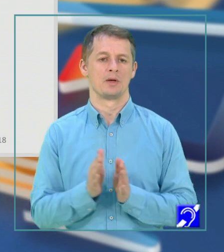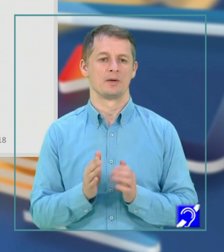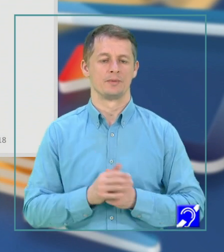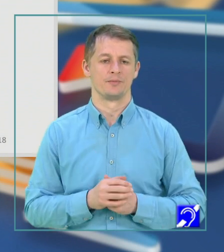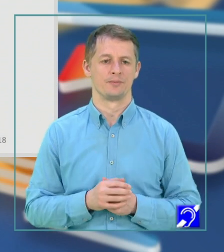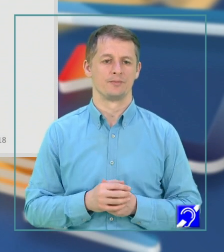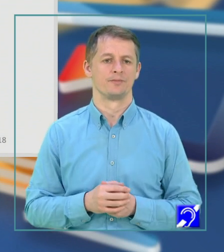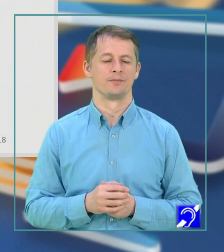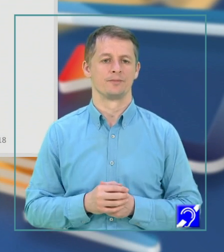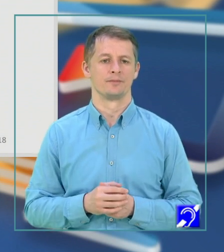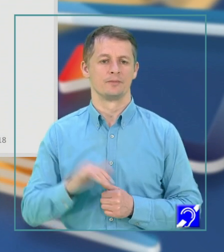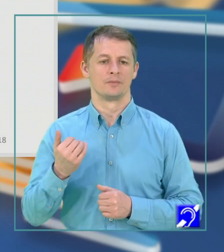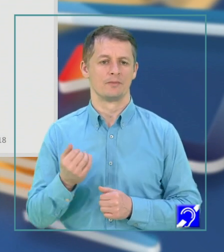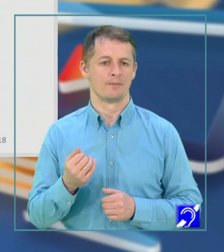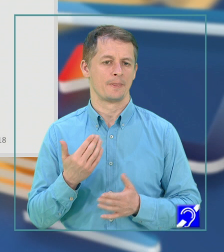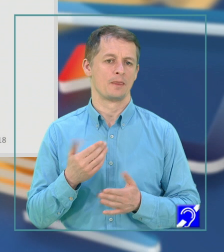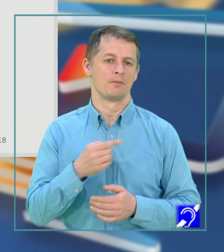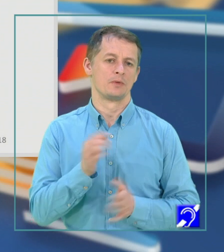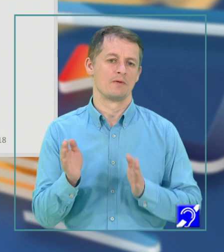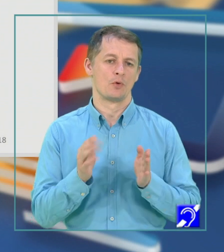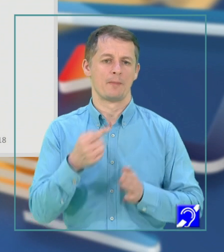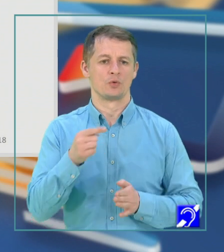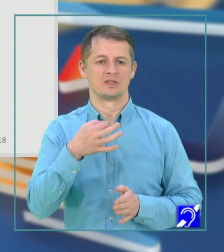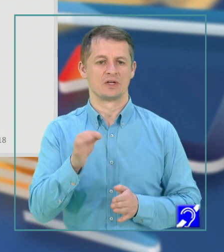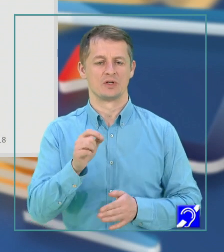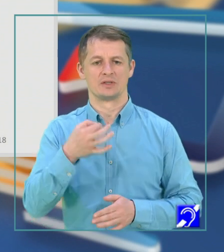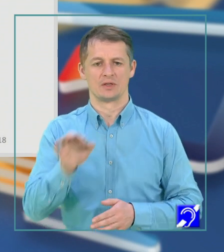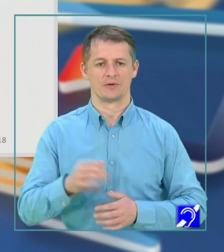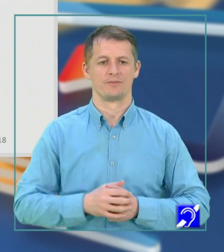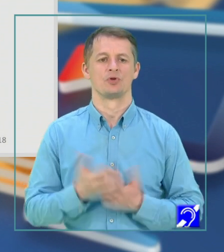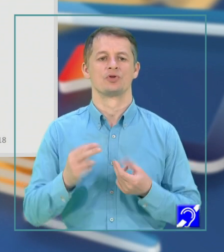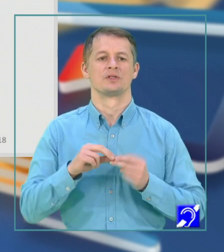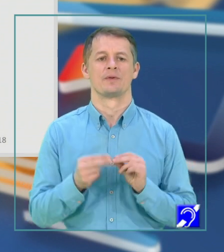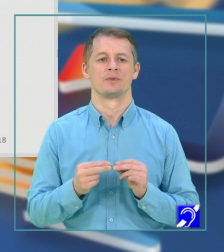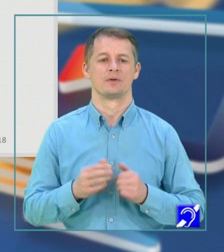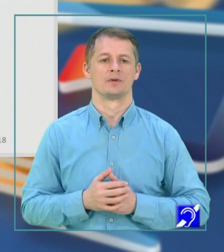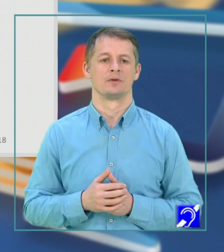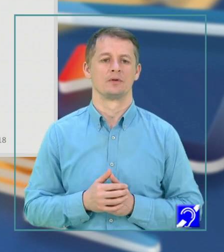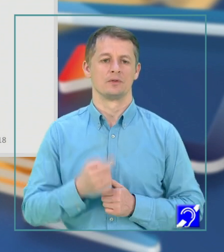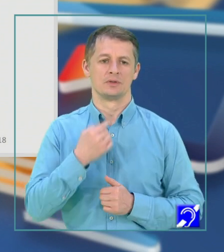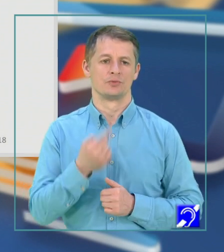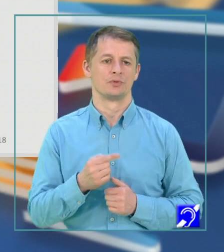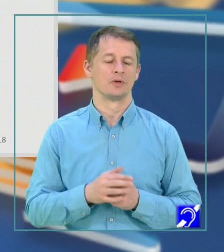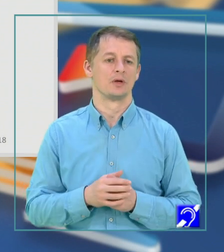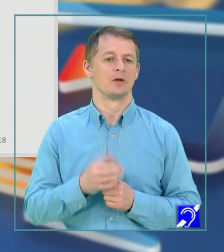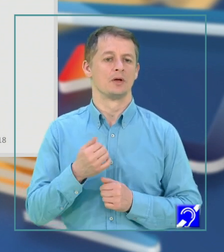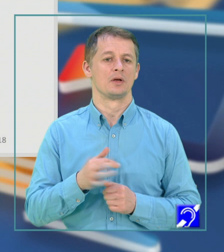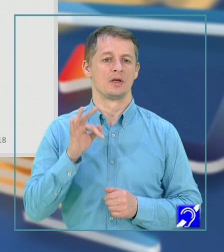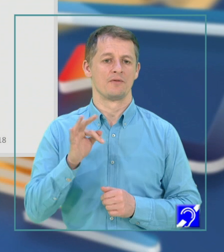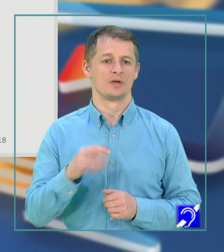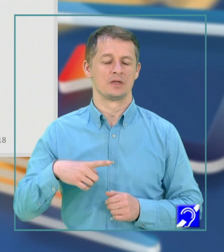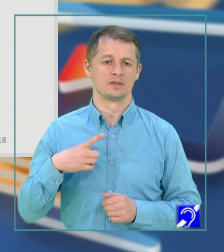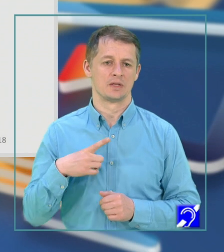x din intervalul minus 10-10, ceea ce înseamnă, conform consecinței teoremei lui Lagrange, că f este